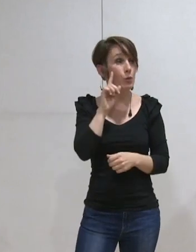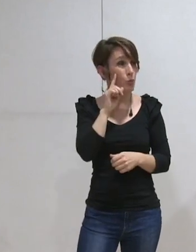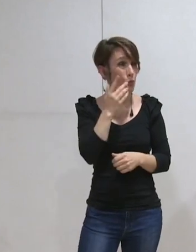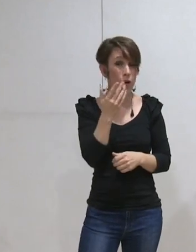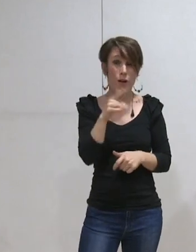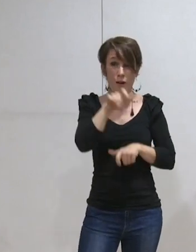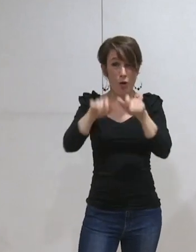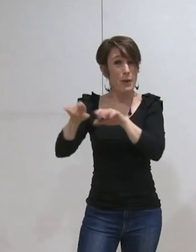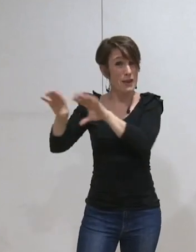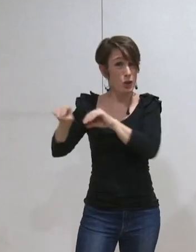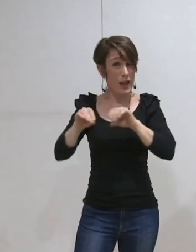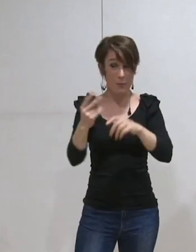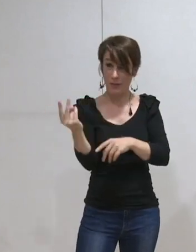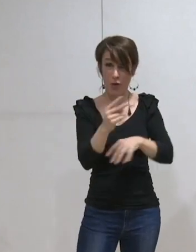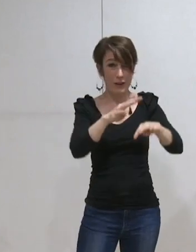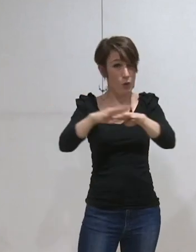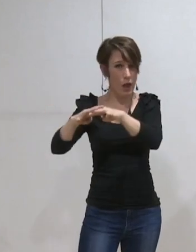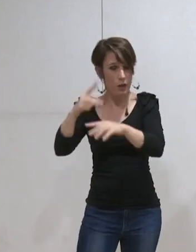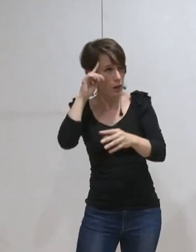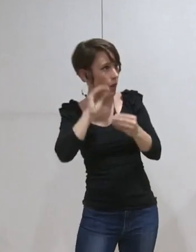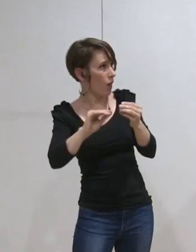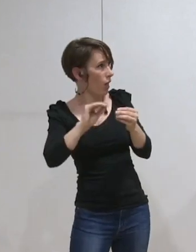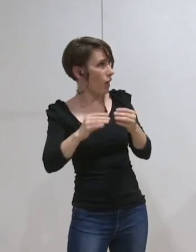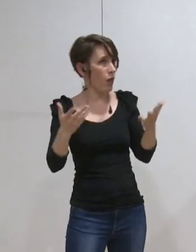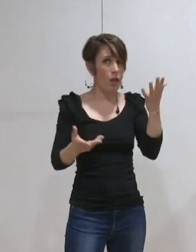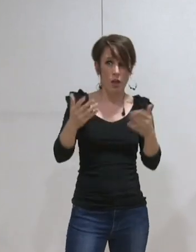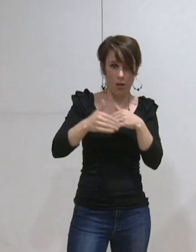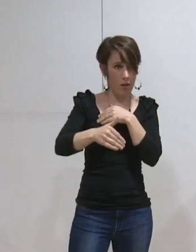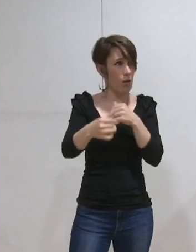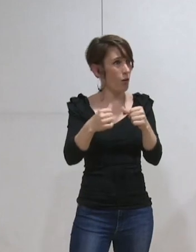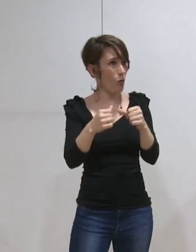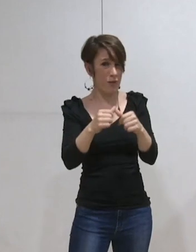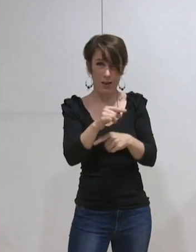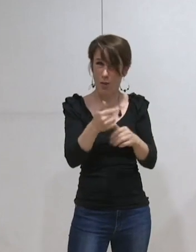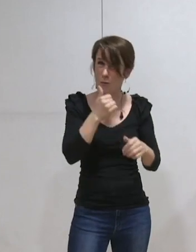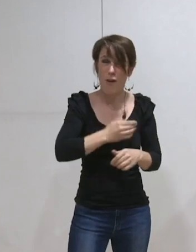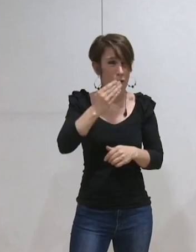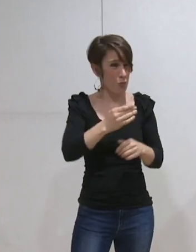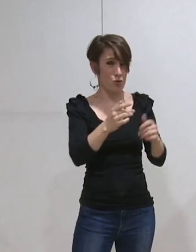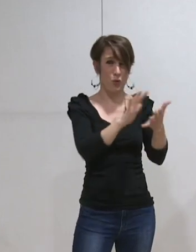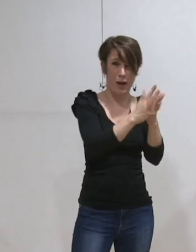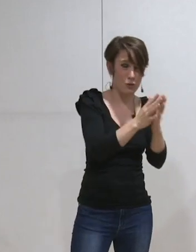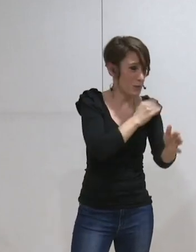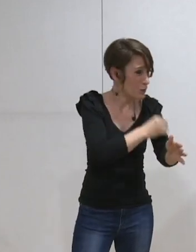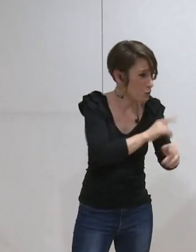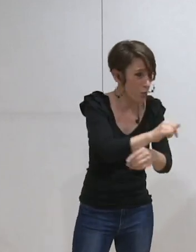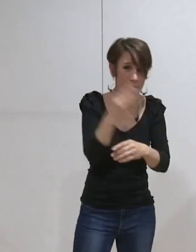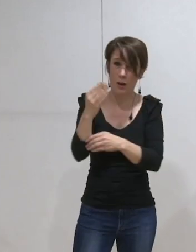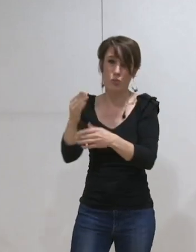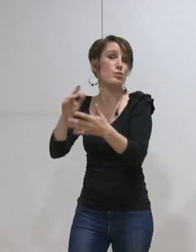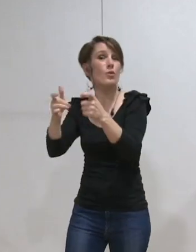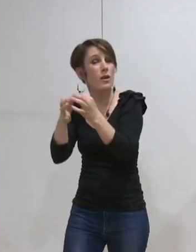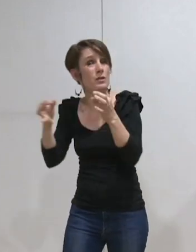ville compte faire pour permettre à ces structures sportives culturelles et socio-culturelles indispensabl pour l'équilibre des quartiers d'avoir les moyens de